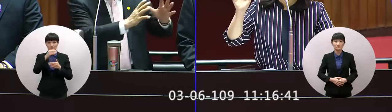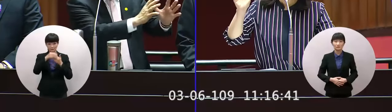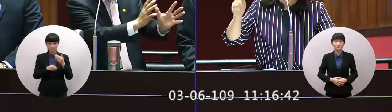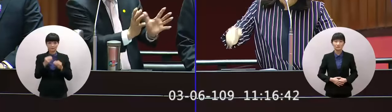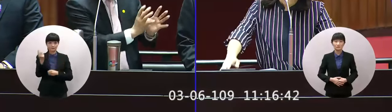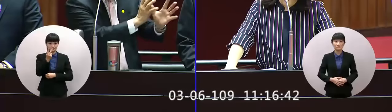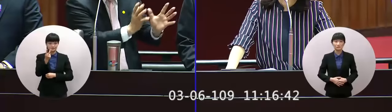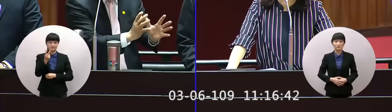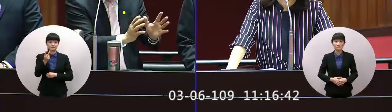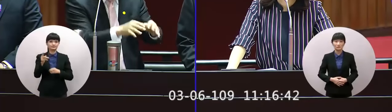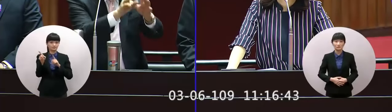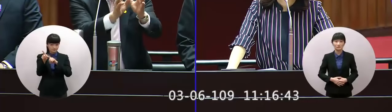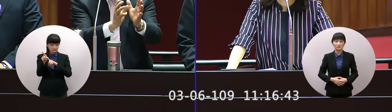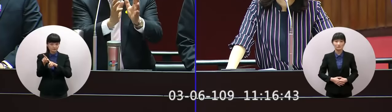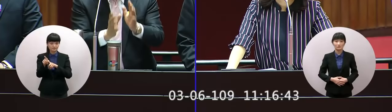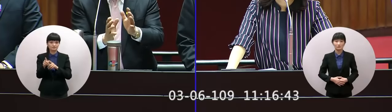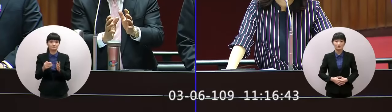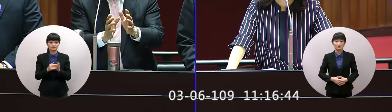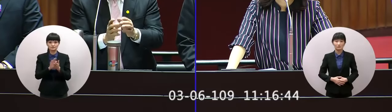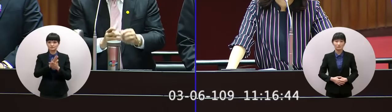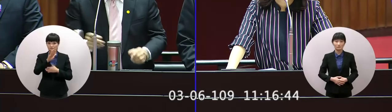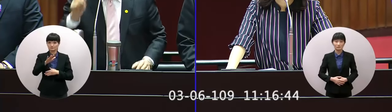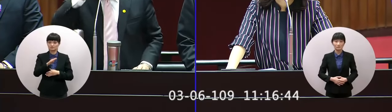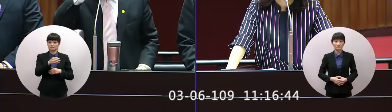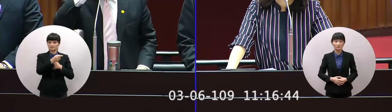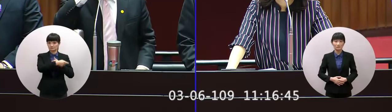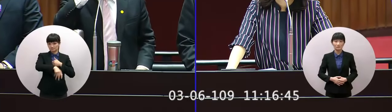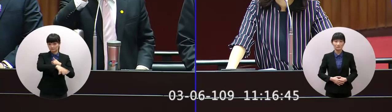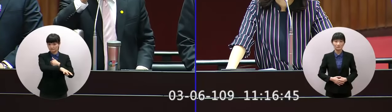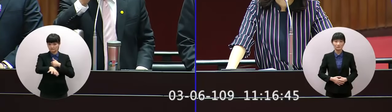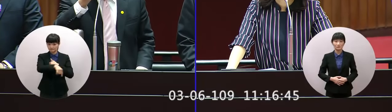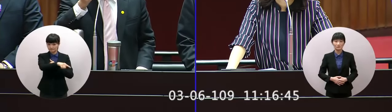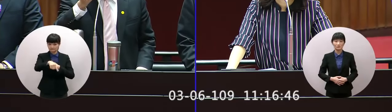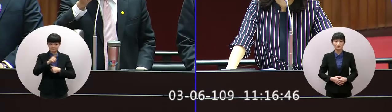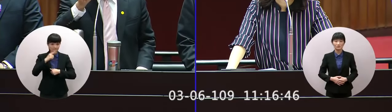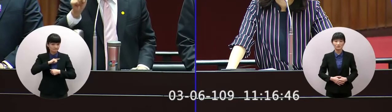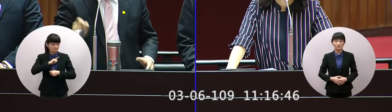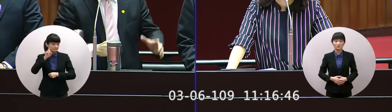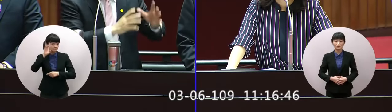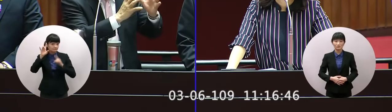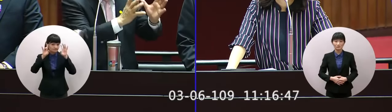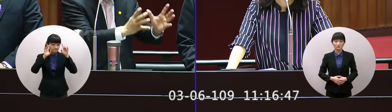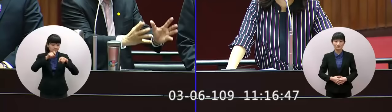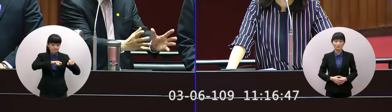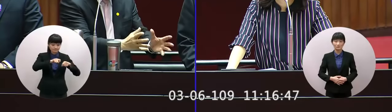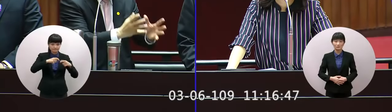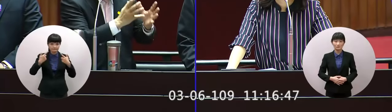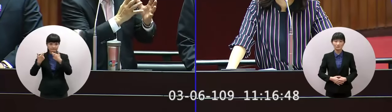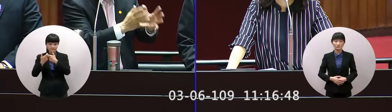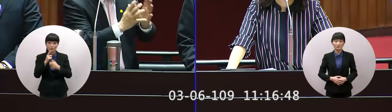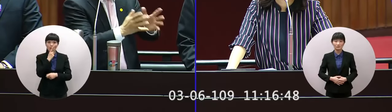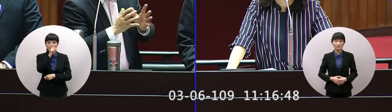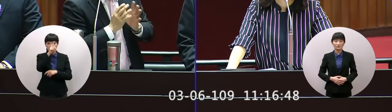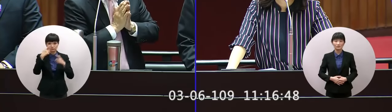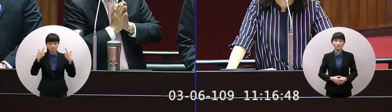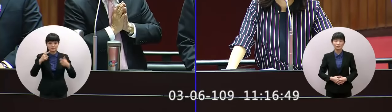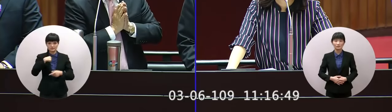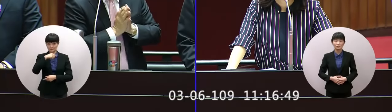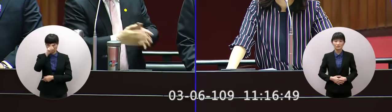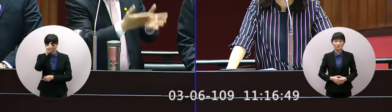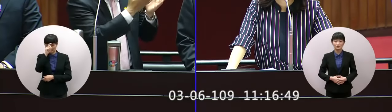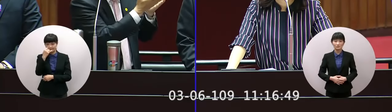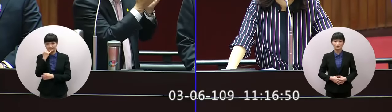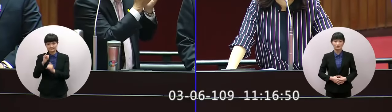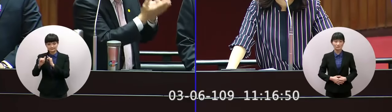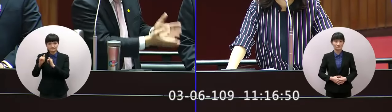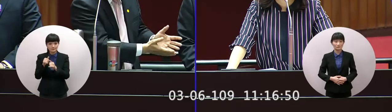会有各种设想、各种配套，应该不是只有一种啦，可以刺激诱引式消